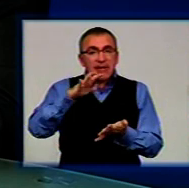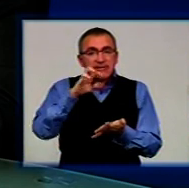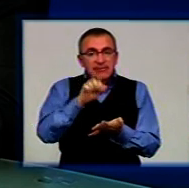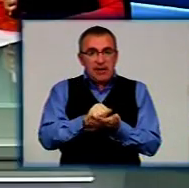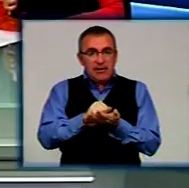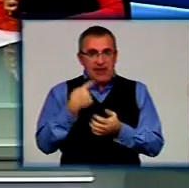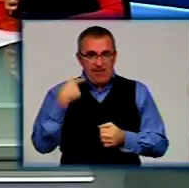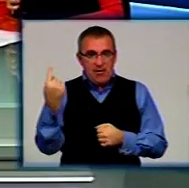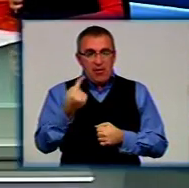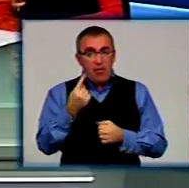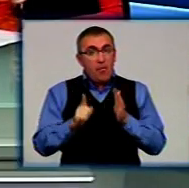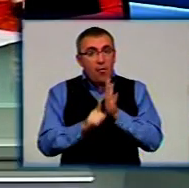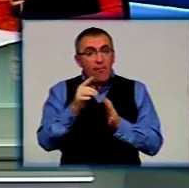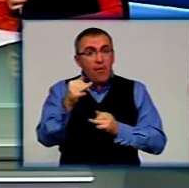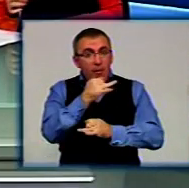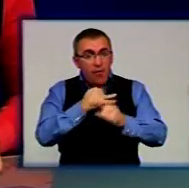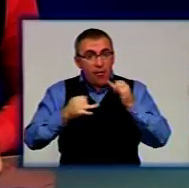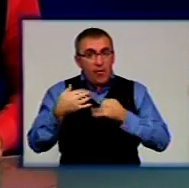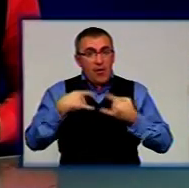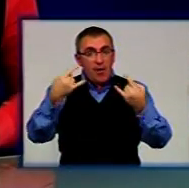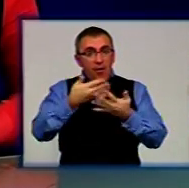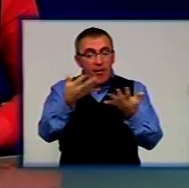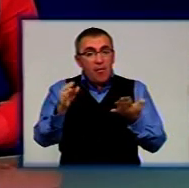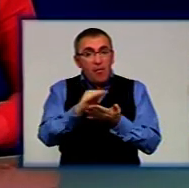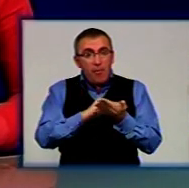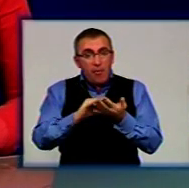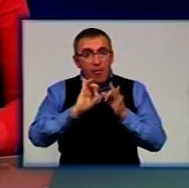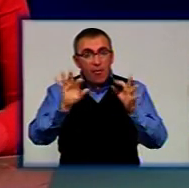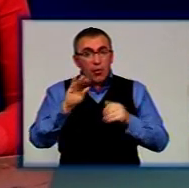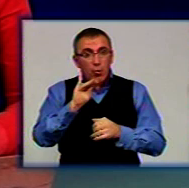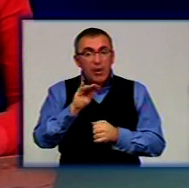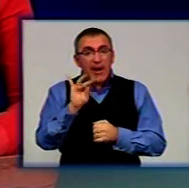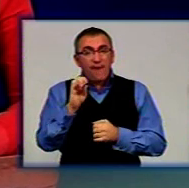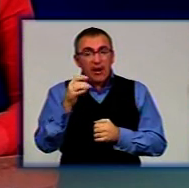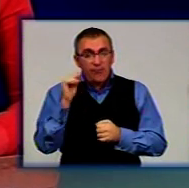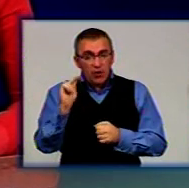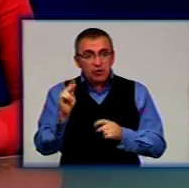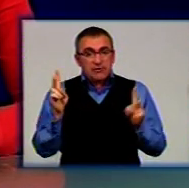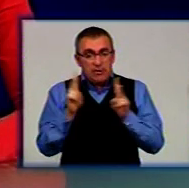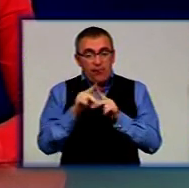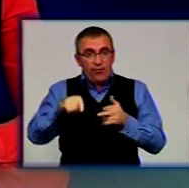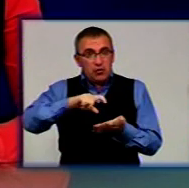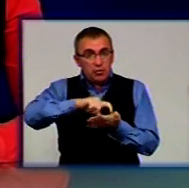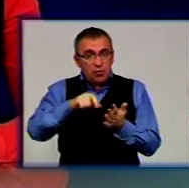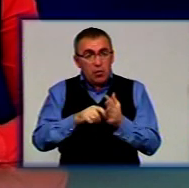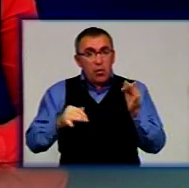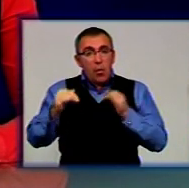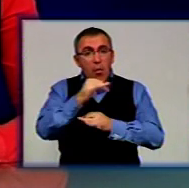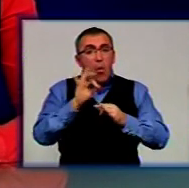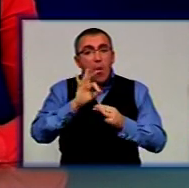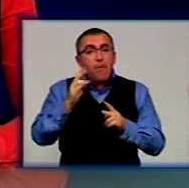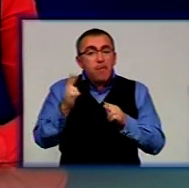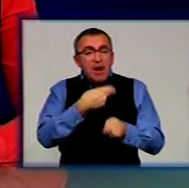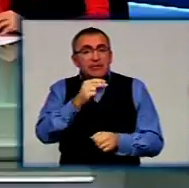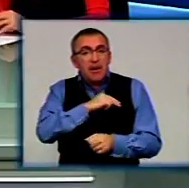Добрий день. Перш ніж почнемо розмову, я нашим глядачам хочу пояснити, чому саме сьогодні з Юрієм Євгенійовичем ми зустрілися у студії. Говорити будемо про безробіття.